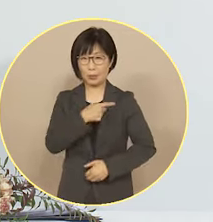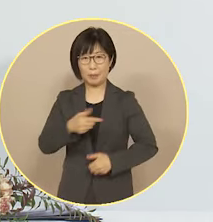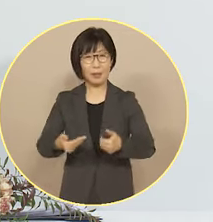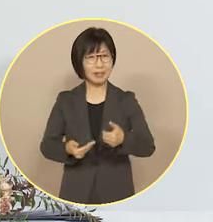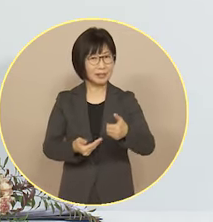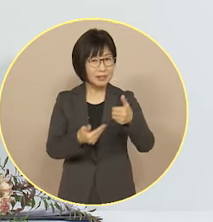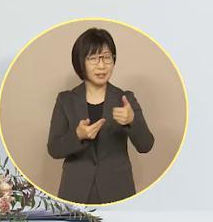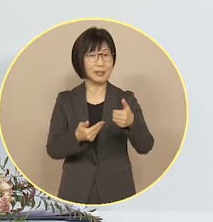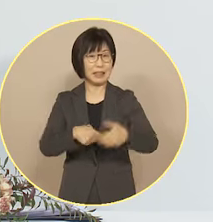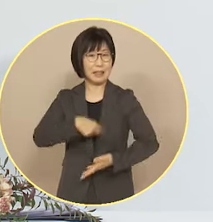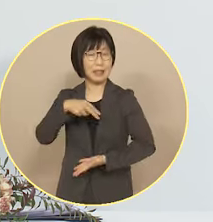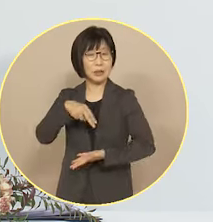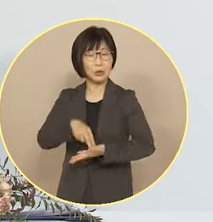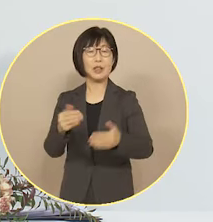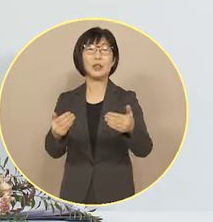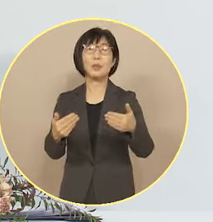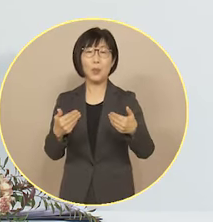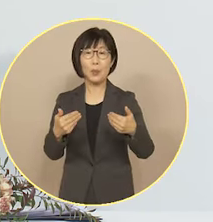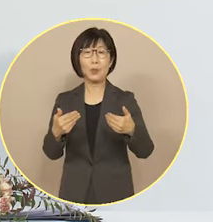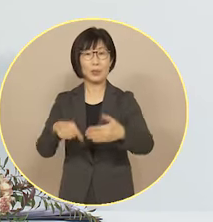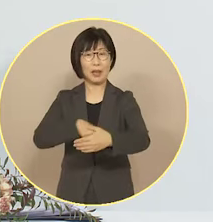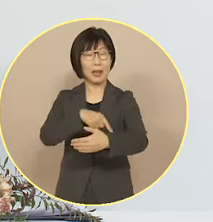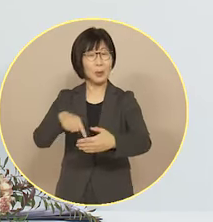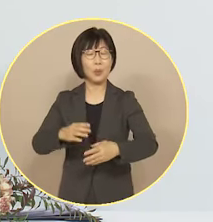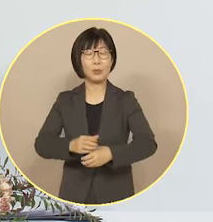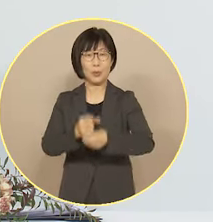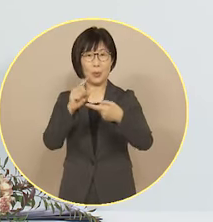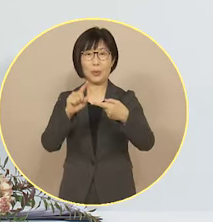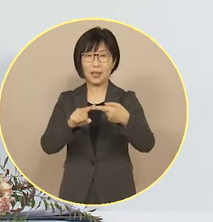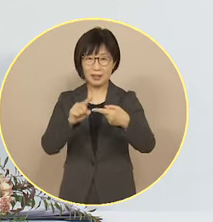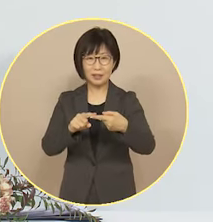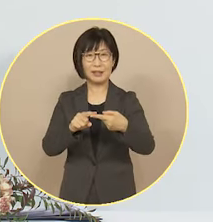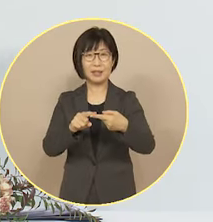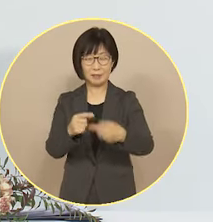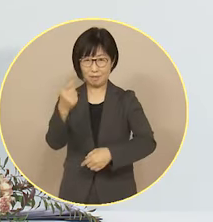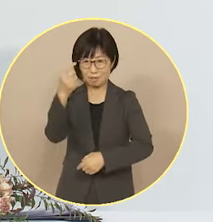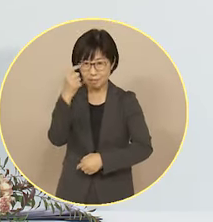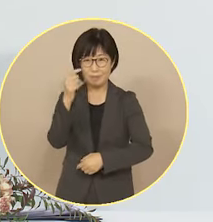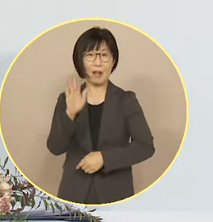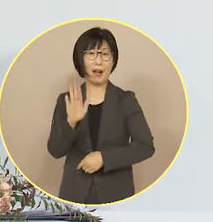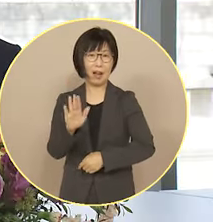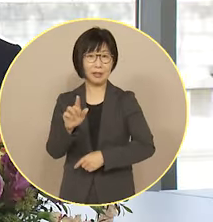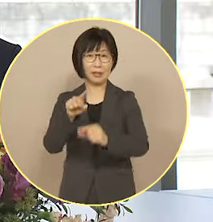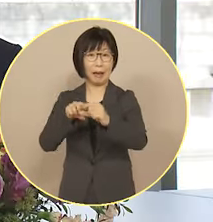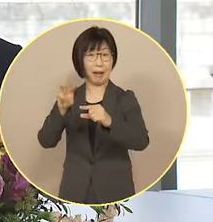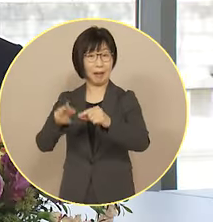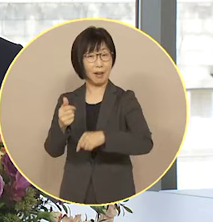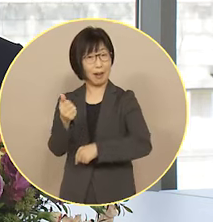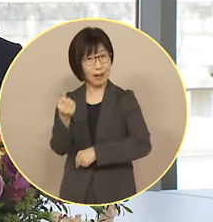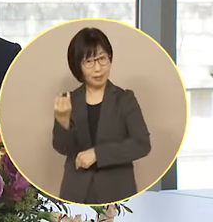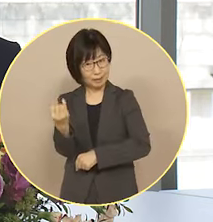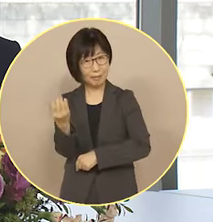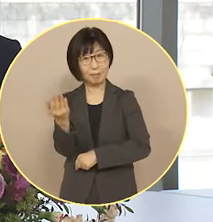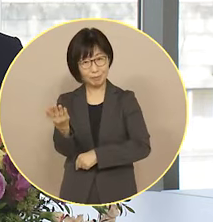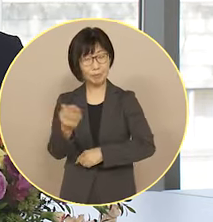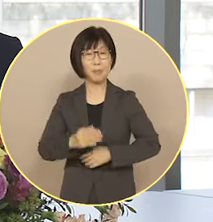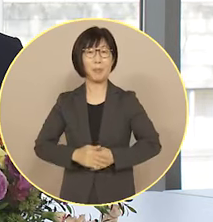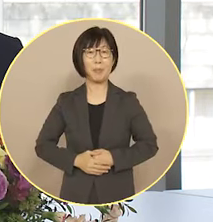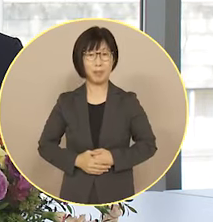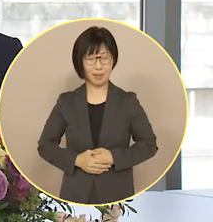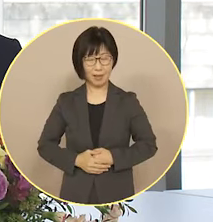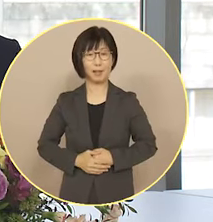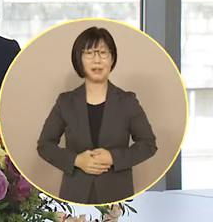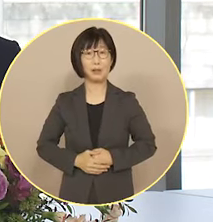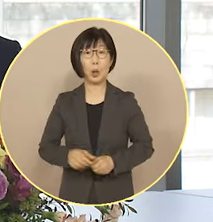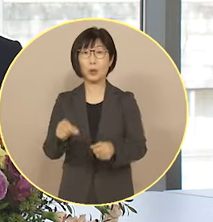培い自立に必要な事柄を総合的に学習しています中川さんはどのようにお考えですか